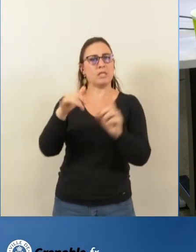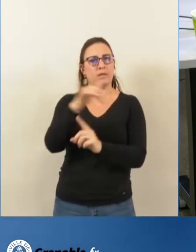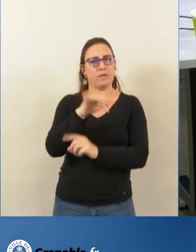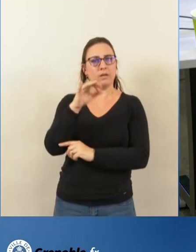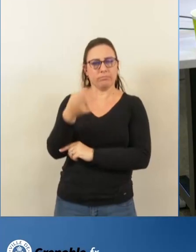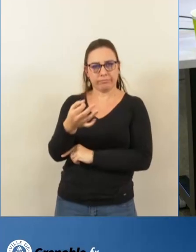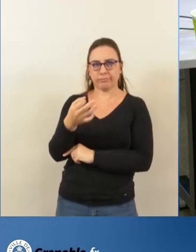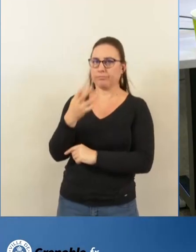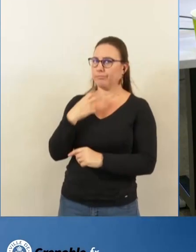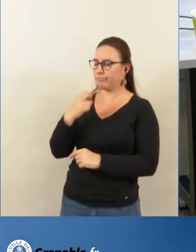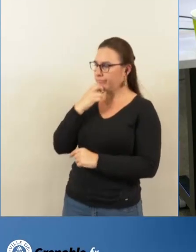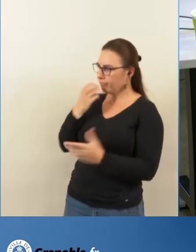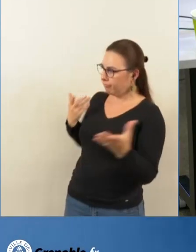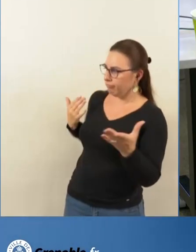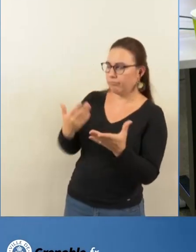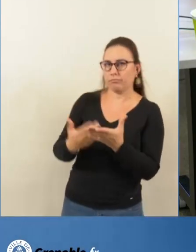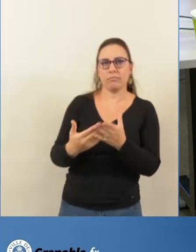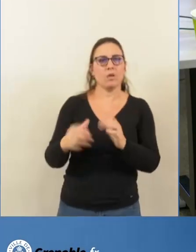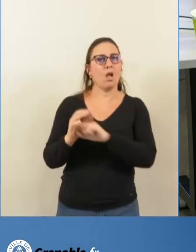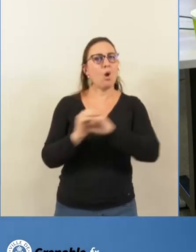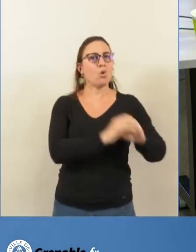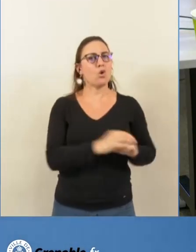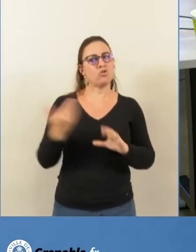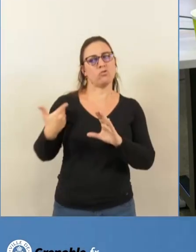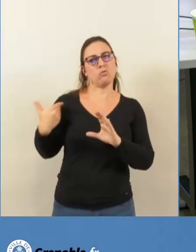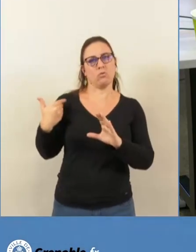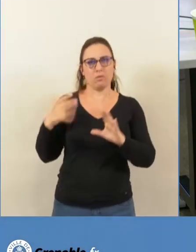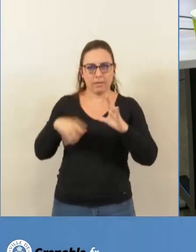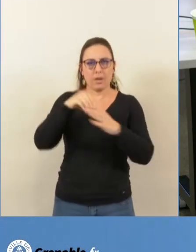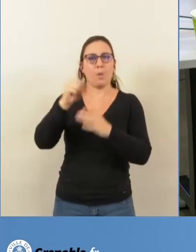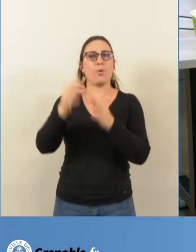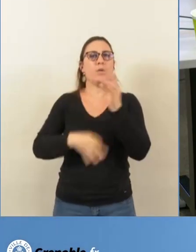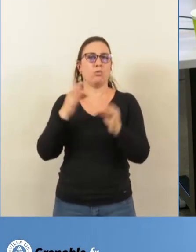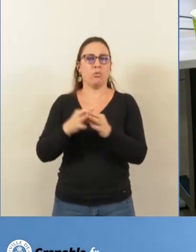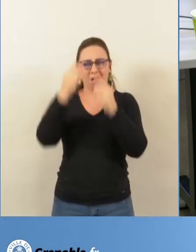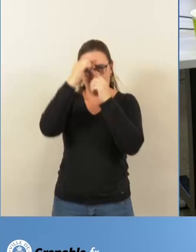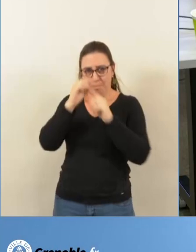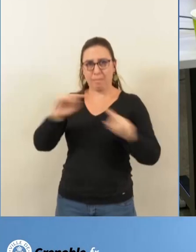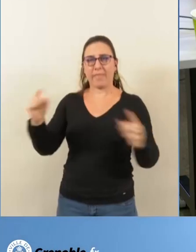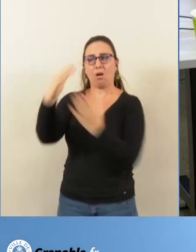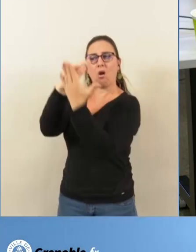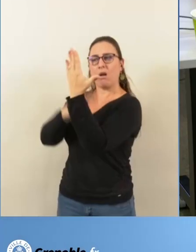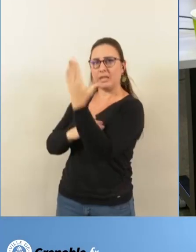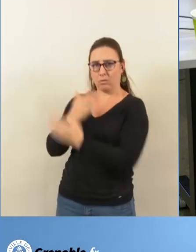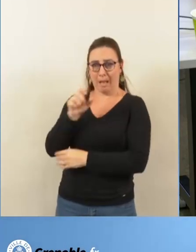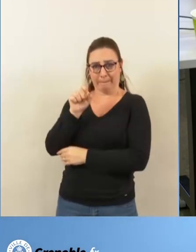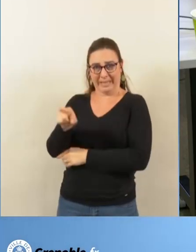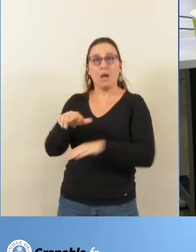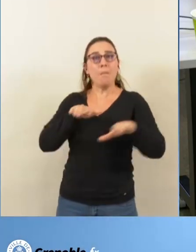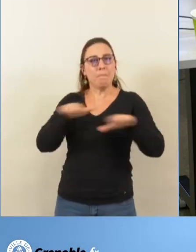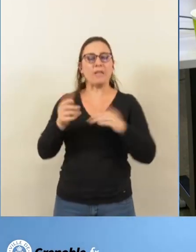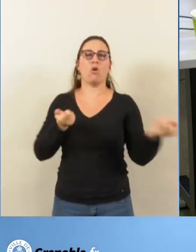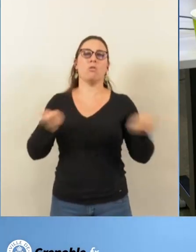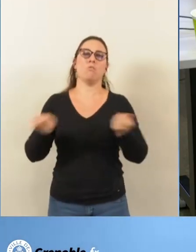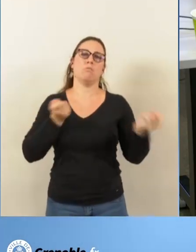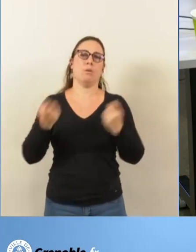une alternative de gauche lors du premier tour des dernières municipales l'un de nos points de désaccord avec votre liste était justement les méthodes de gouvernance